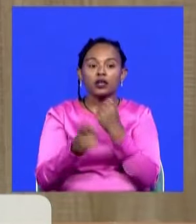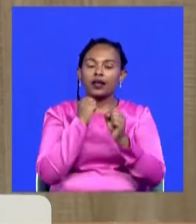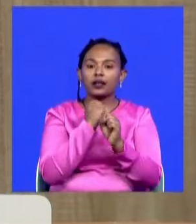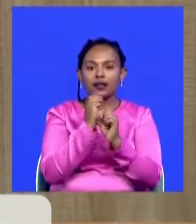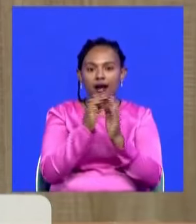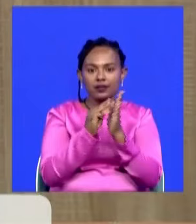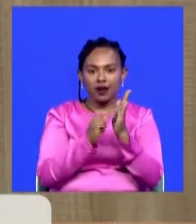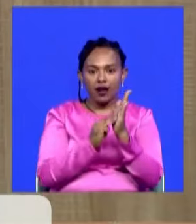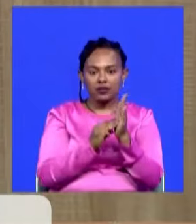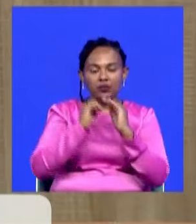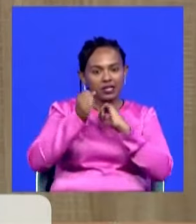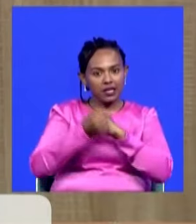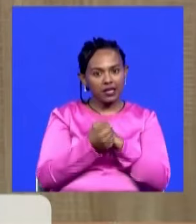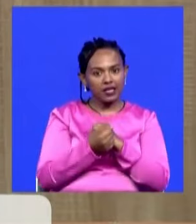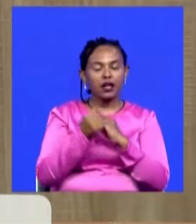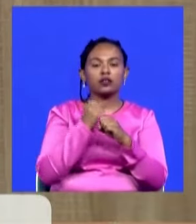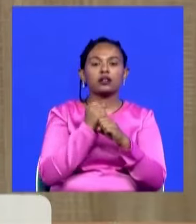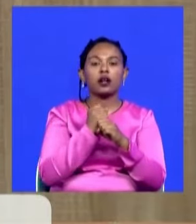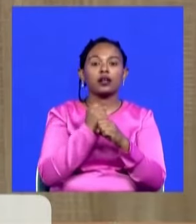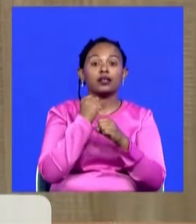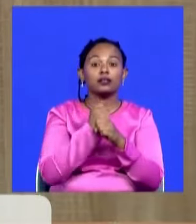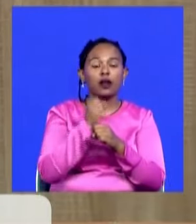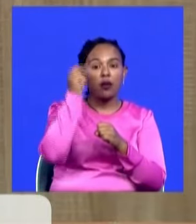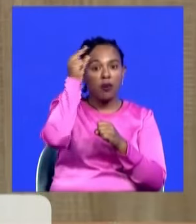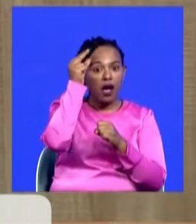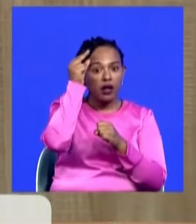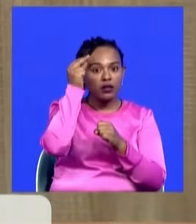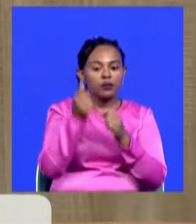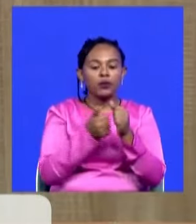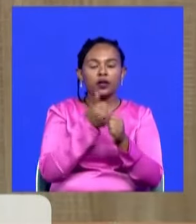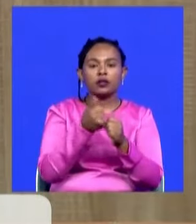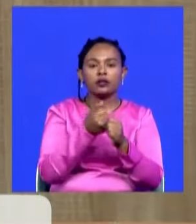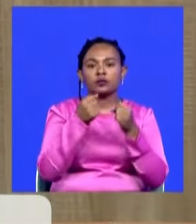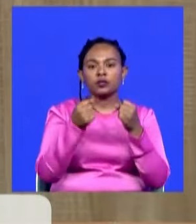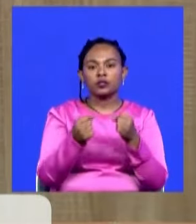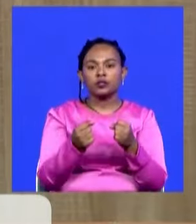ከፈተናዎች ውስጥ በተቀየረ የአሰራርና የስራ ባህል መከተል በመቻላችን